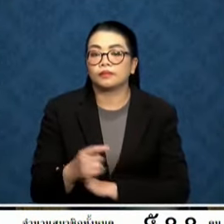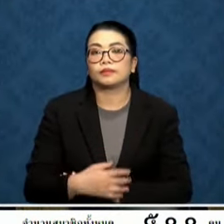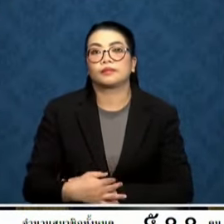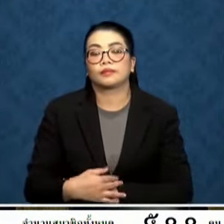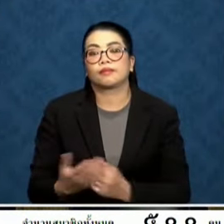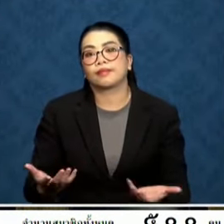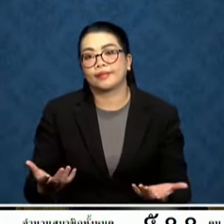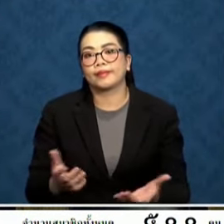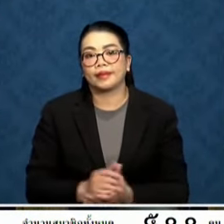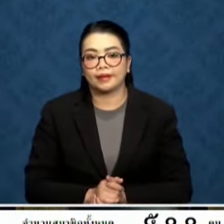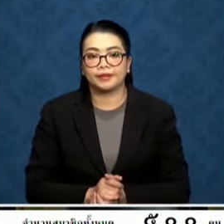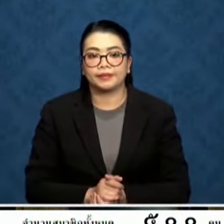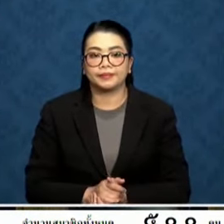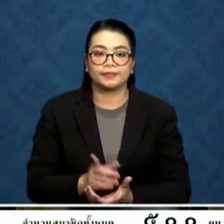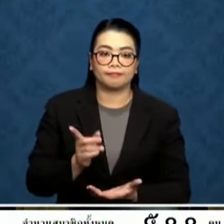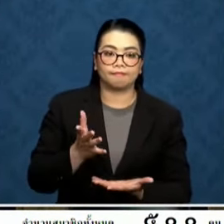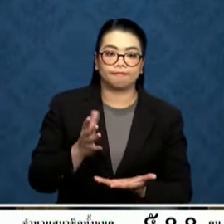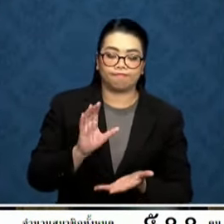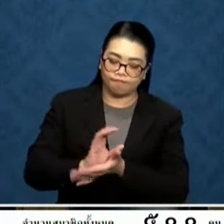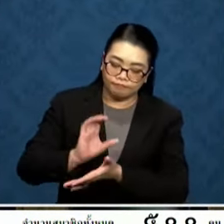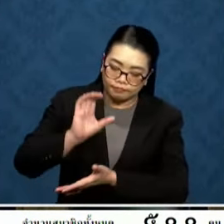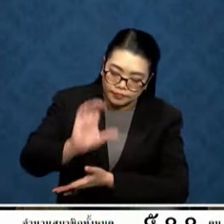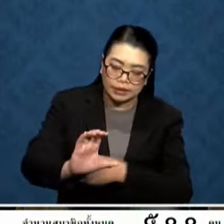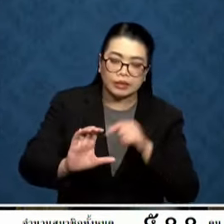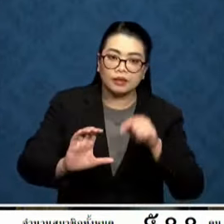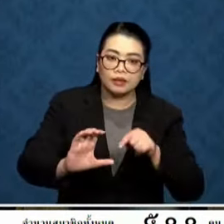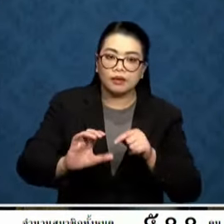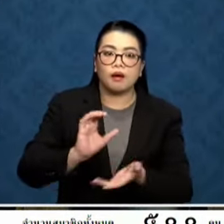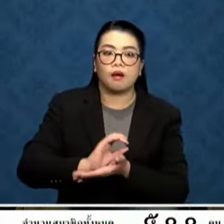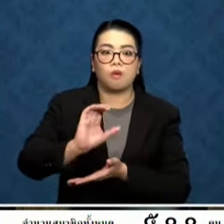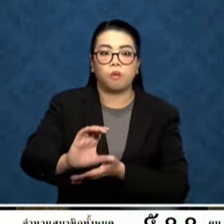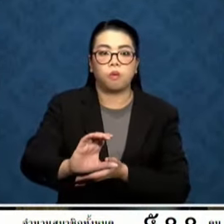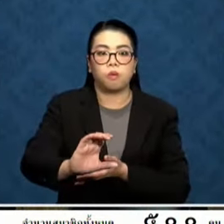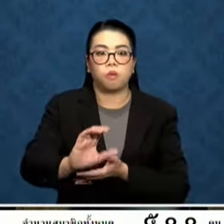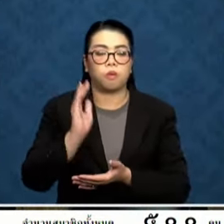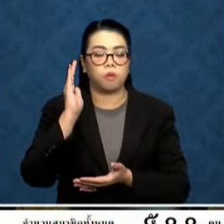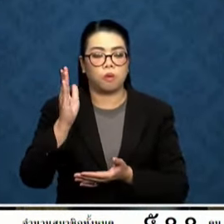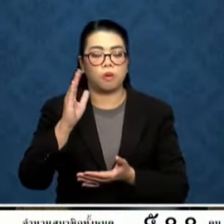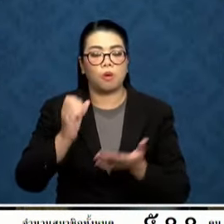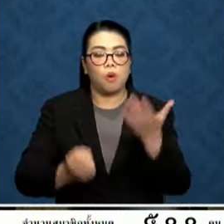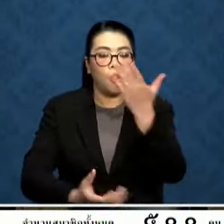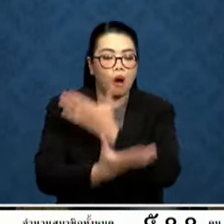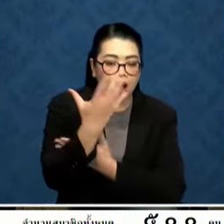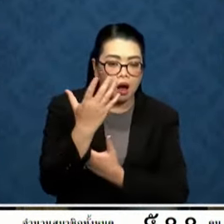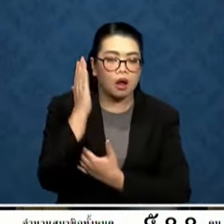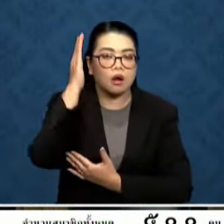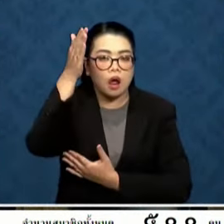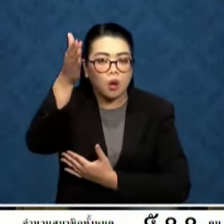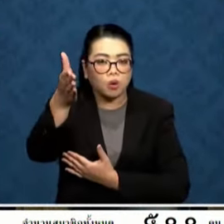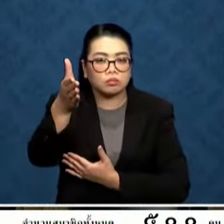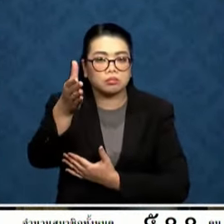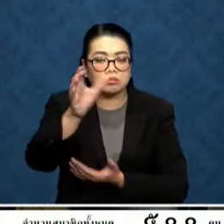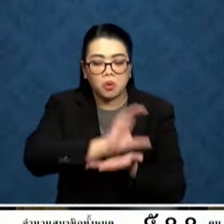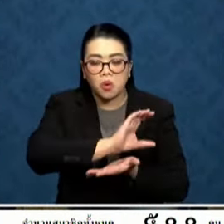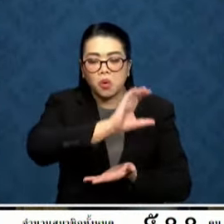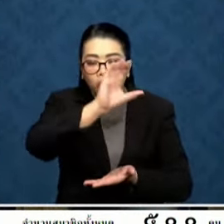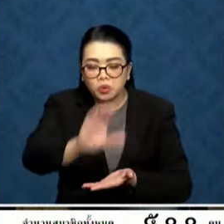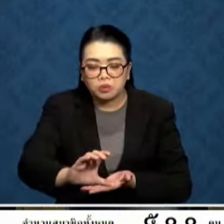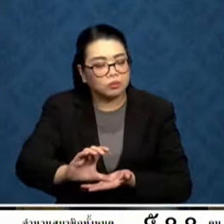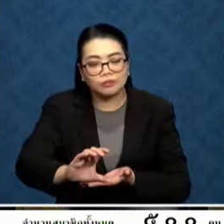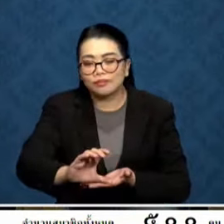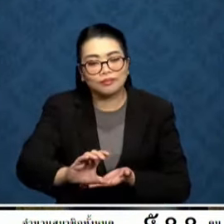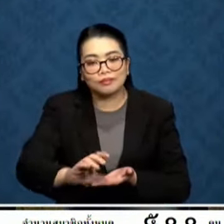การวางเดิมพันใช้งบประมาณขนาดนี้เอาอนาคตและโอกาสไปเสี่ยงอาจจะไม่